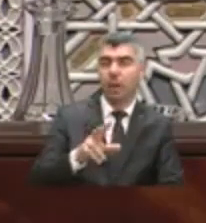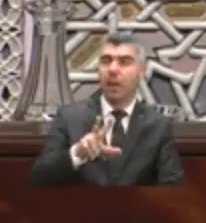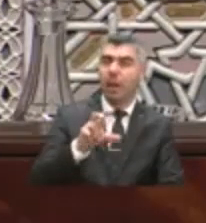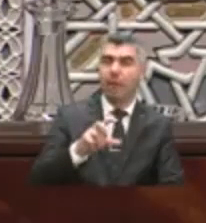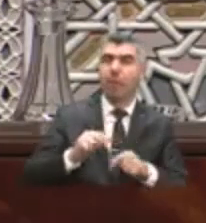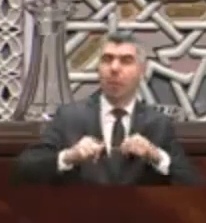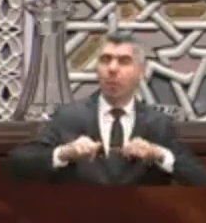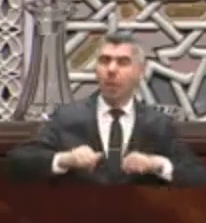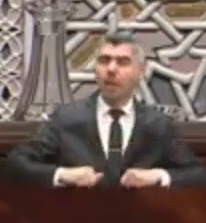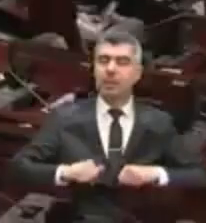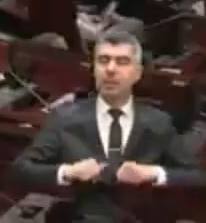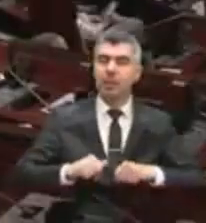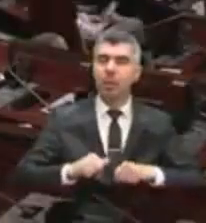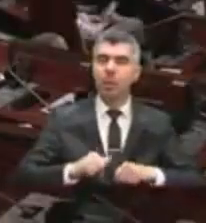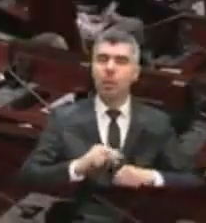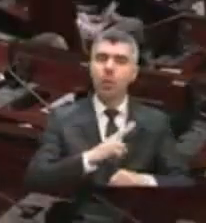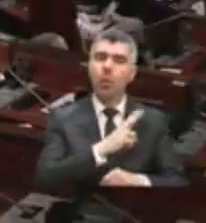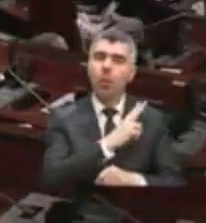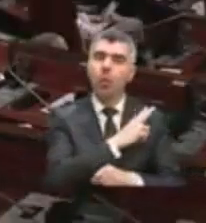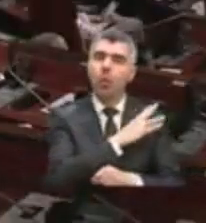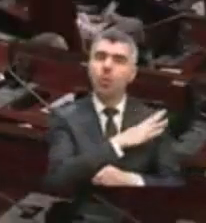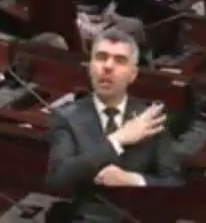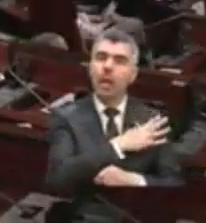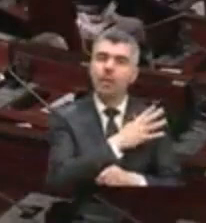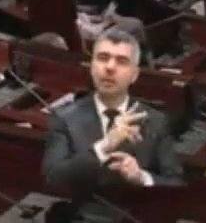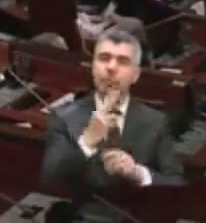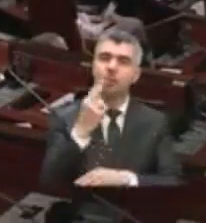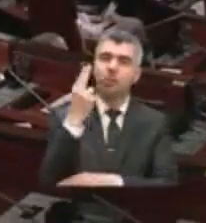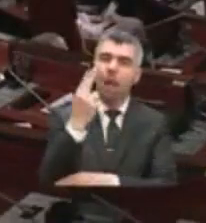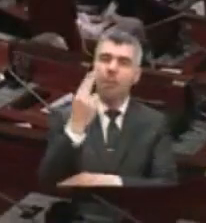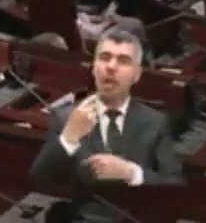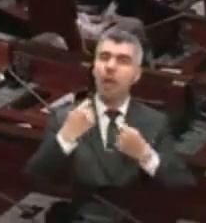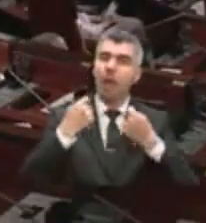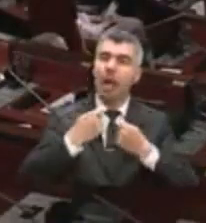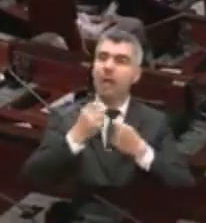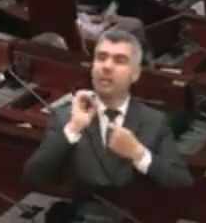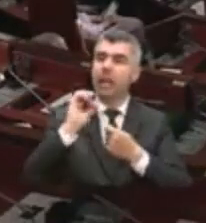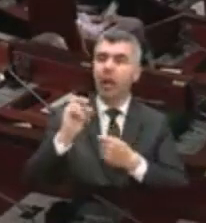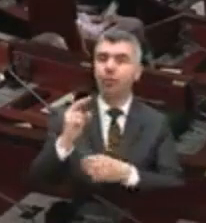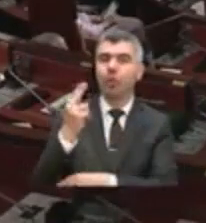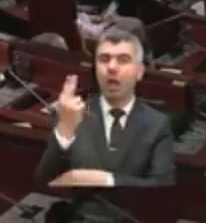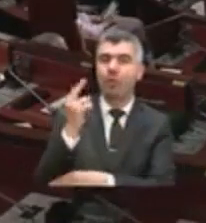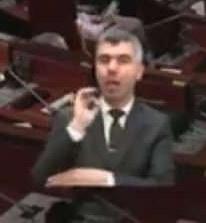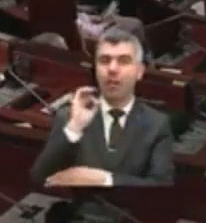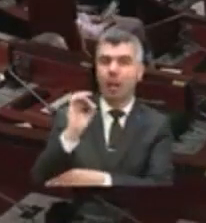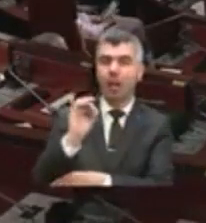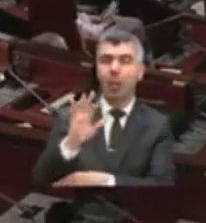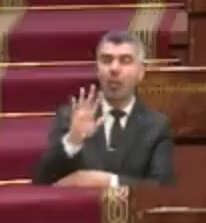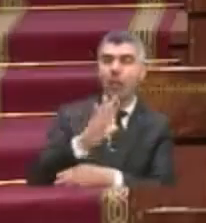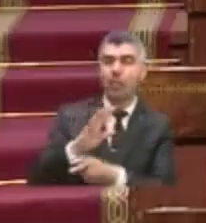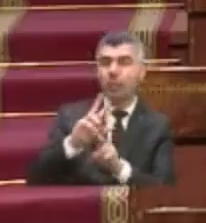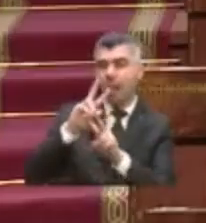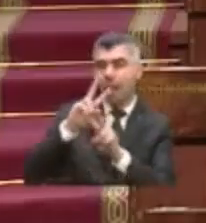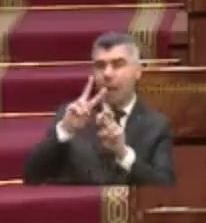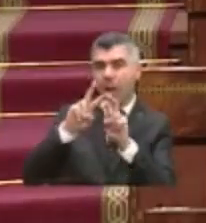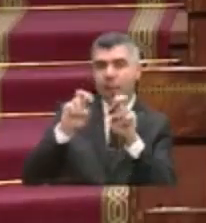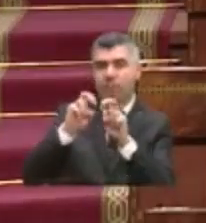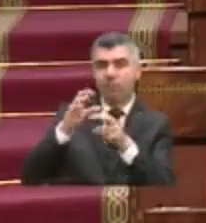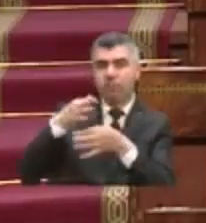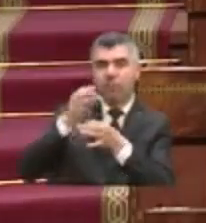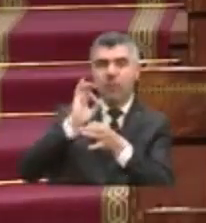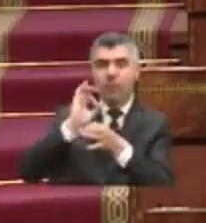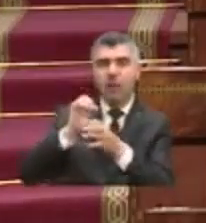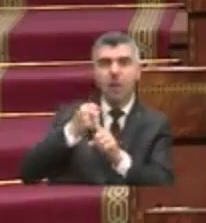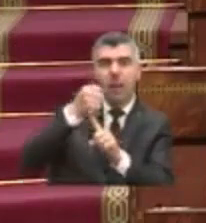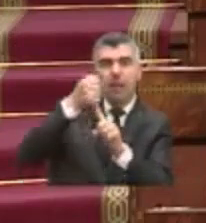كوزير وكاستاذ جامعي وكرئيس جامعه ان البحث العلمي لم ياخذ بعد المكانه المركزيه التي يستحقها في منظومه